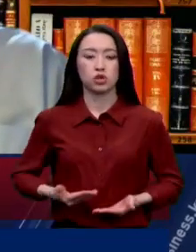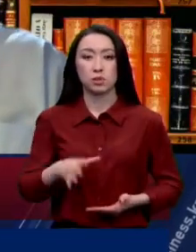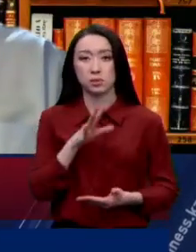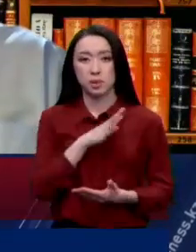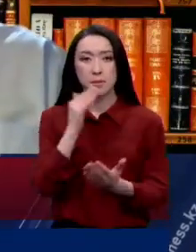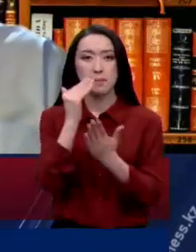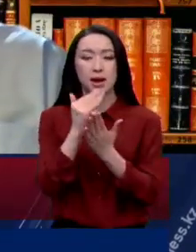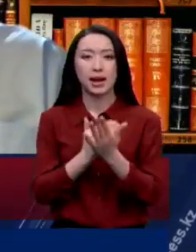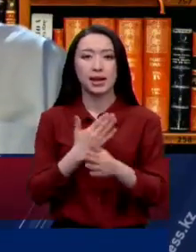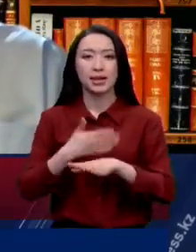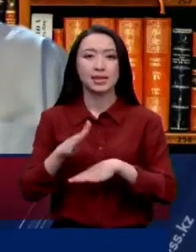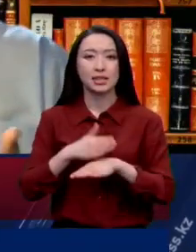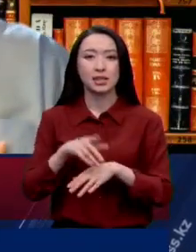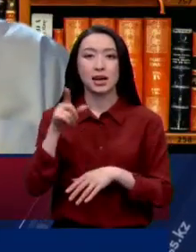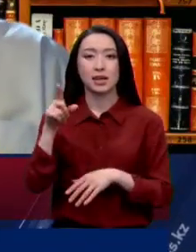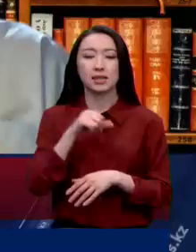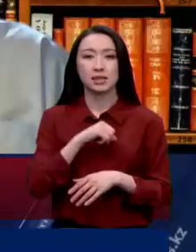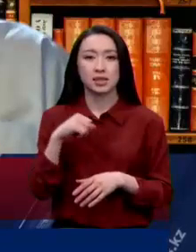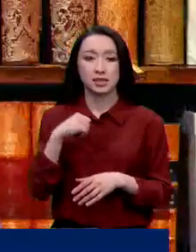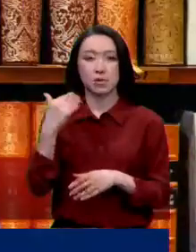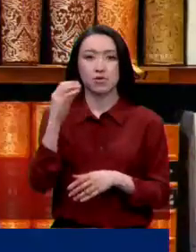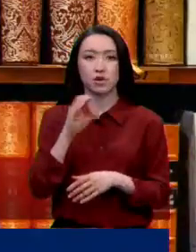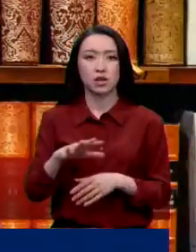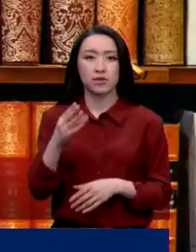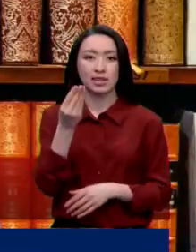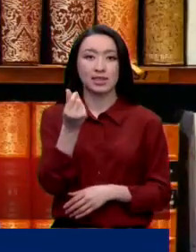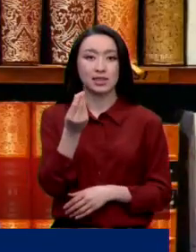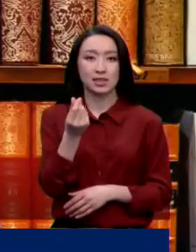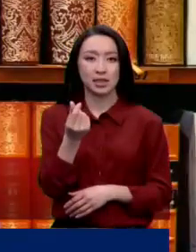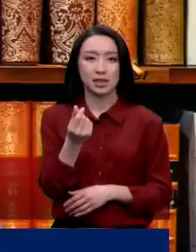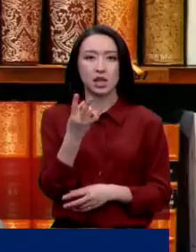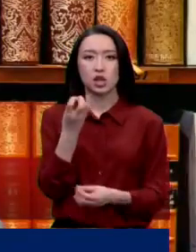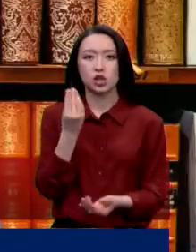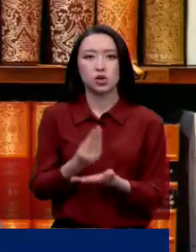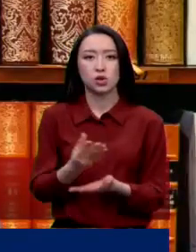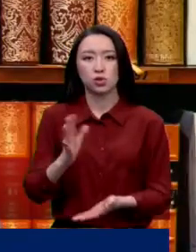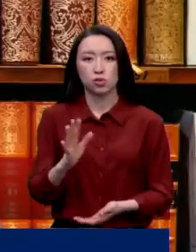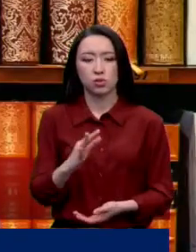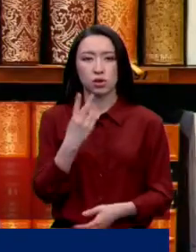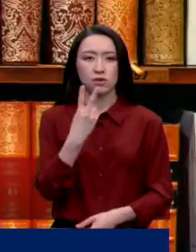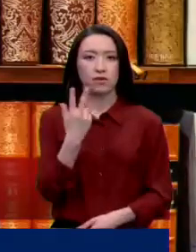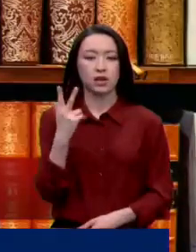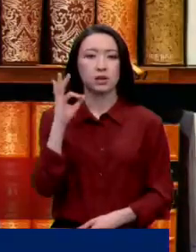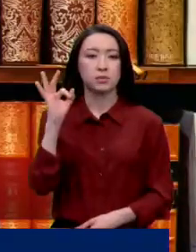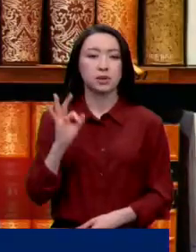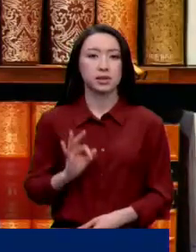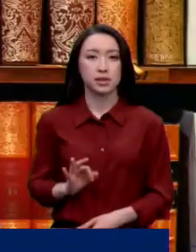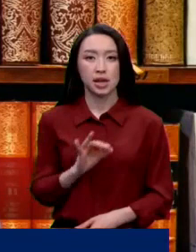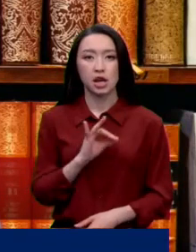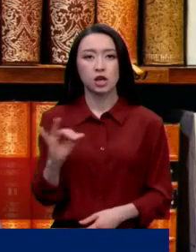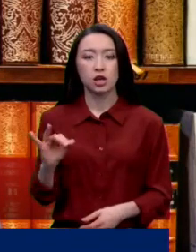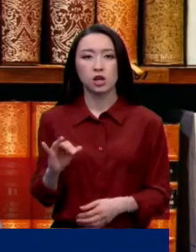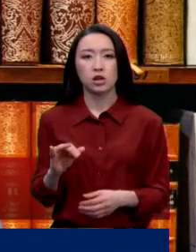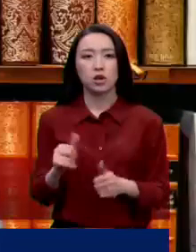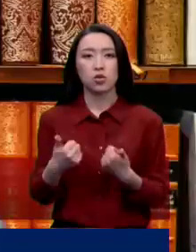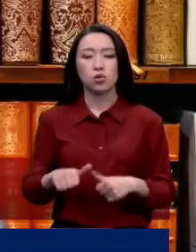программы кредитования, они сами по себе, то есть европейские деньги очень сами по себе недорогие, там 2-3%, и